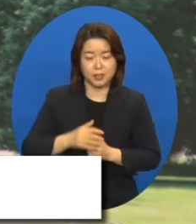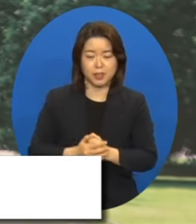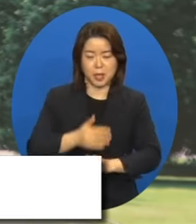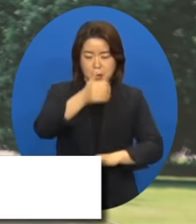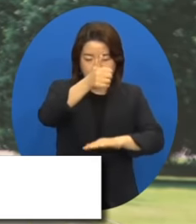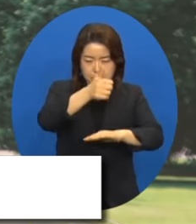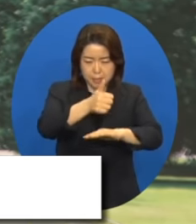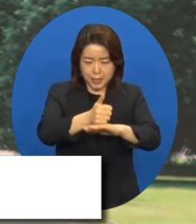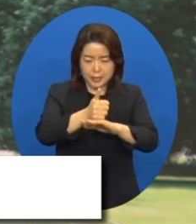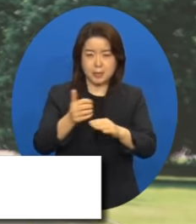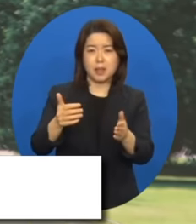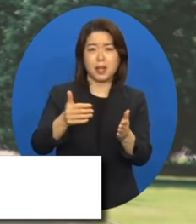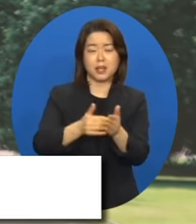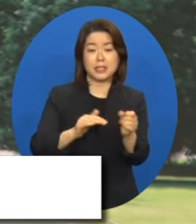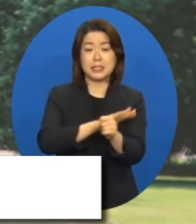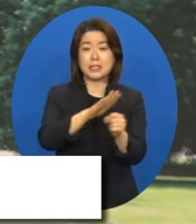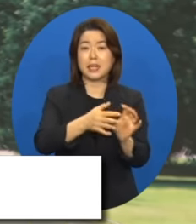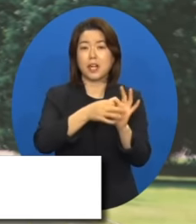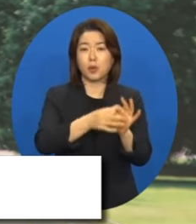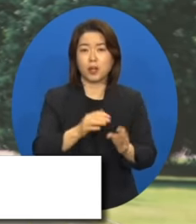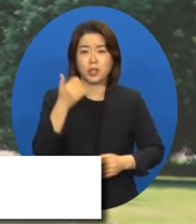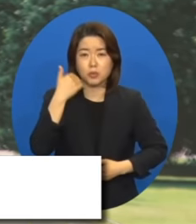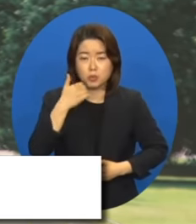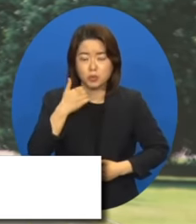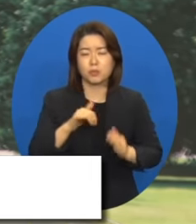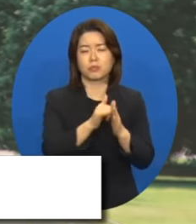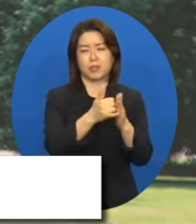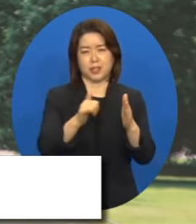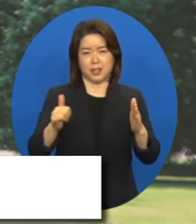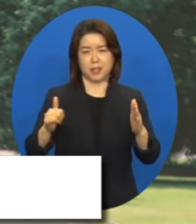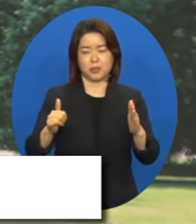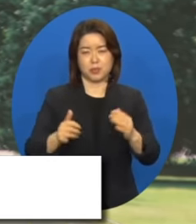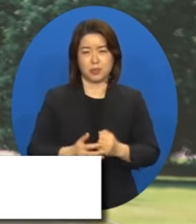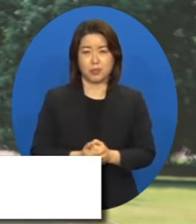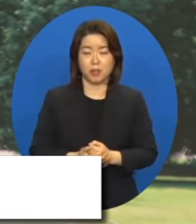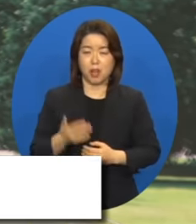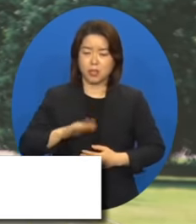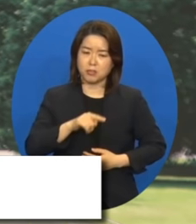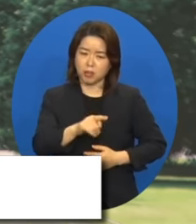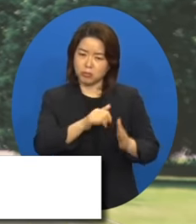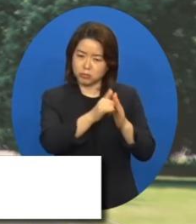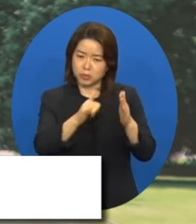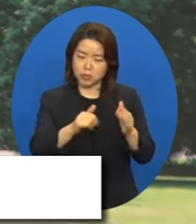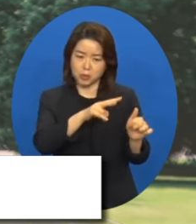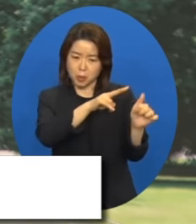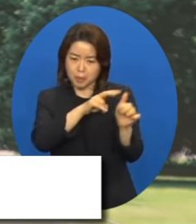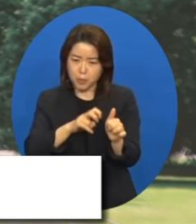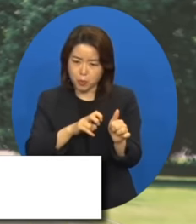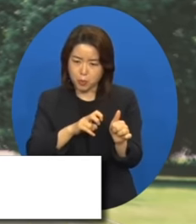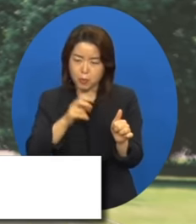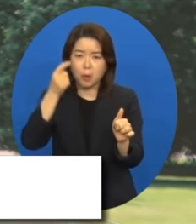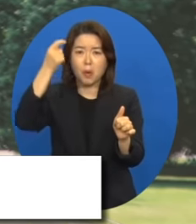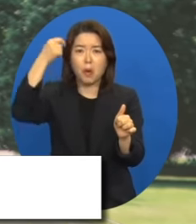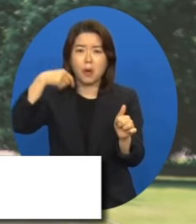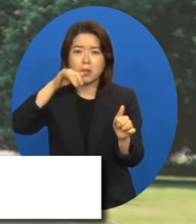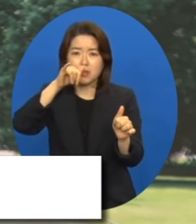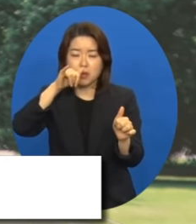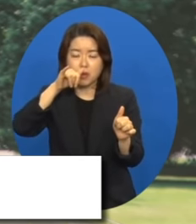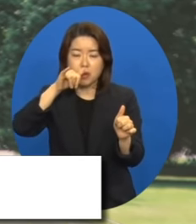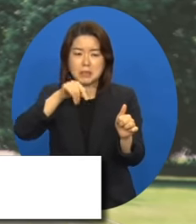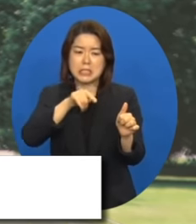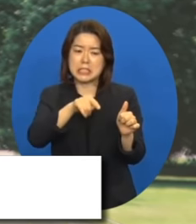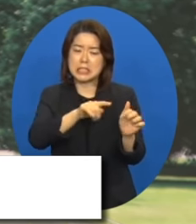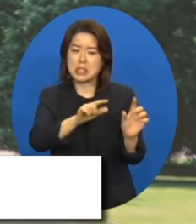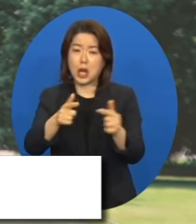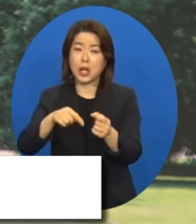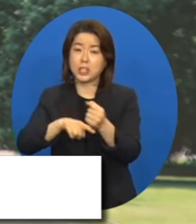마지막까지 사랑할 관계가 가족이잖아요. 그런데 그 가족이 미워진다면 거기에는 여러 가지